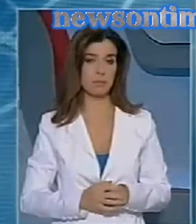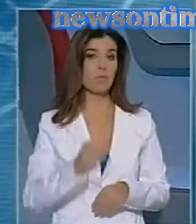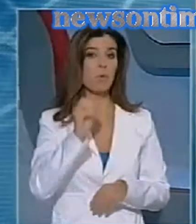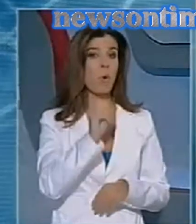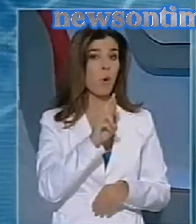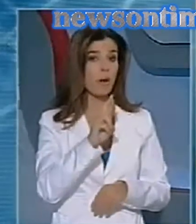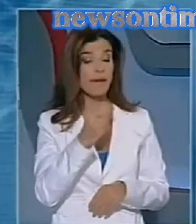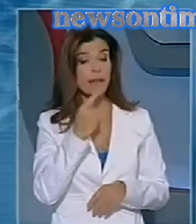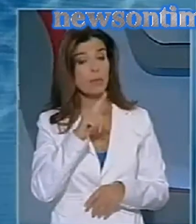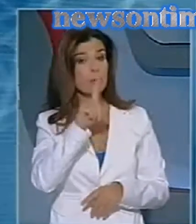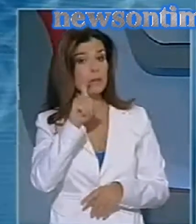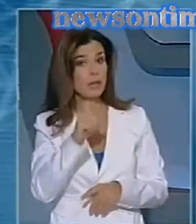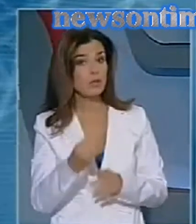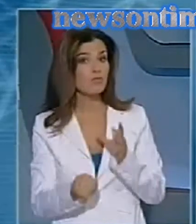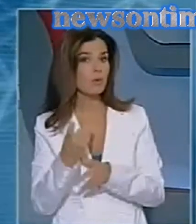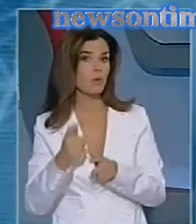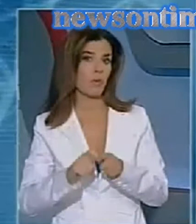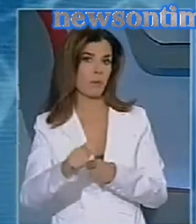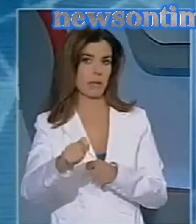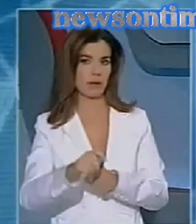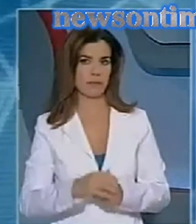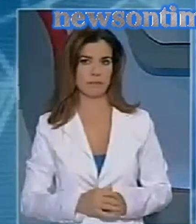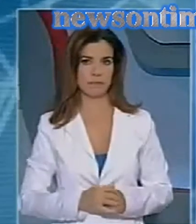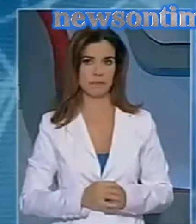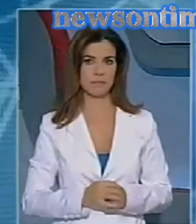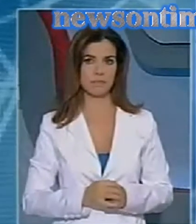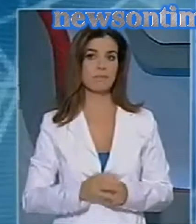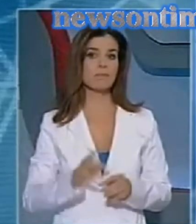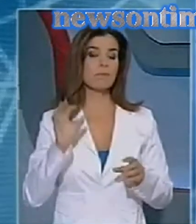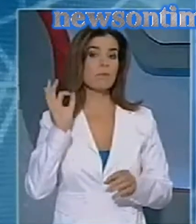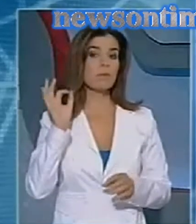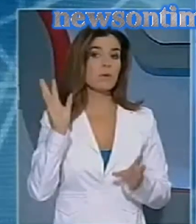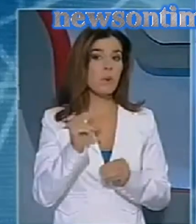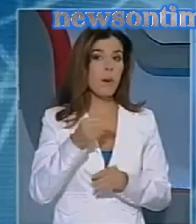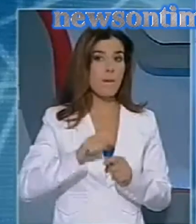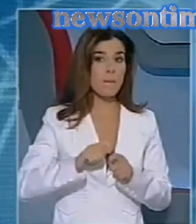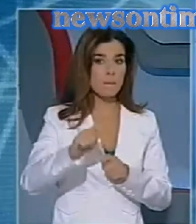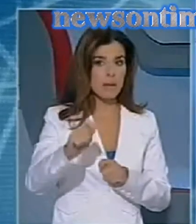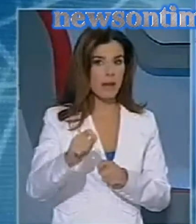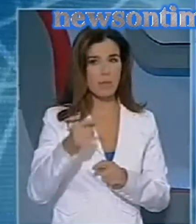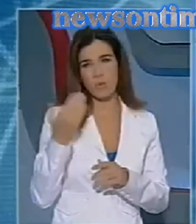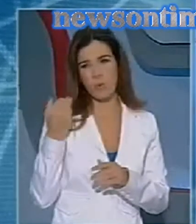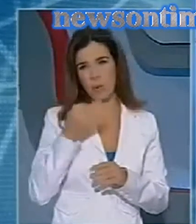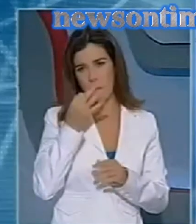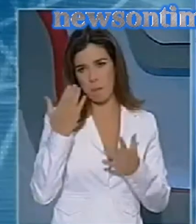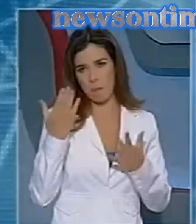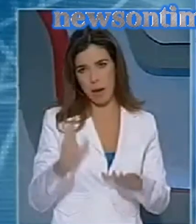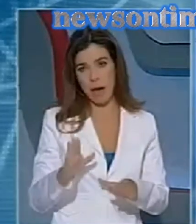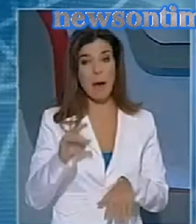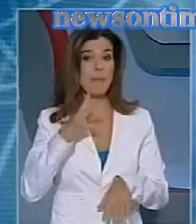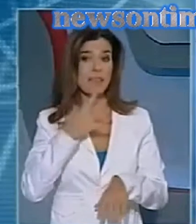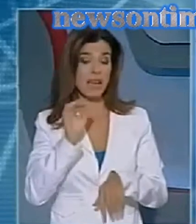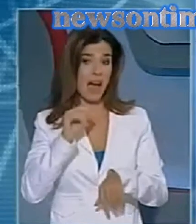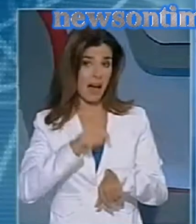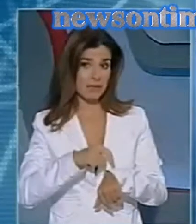πάντως δεν απέκλεισε το ενδεχόμενο λήψης νέων μέτρων. Because the measures you refer to, I would at least at this